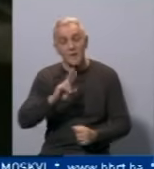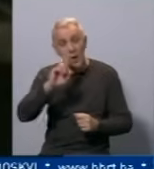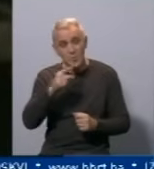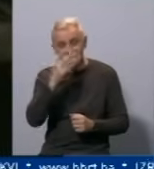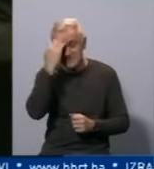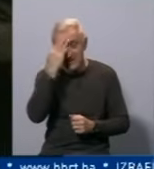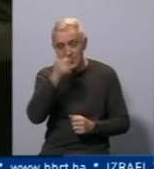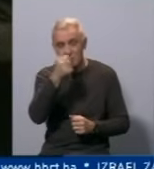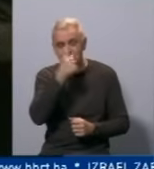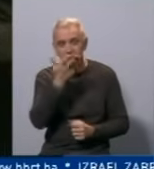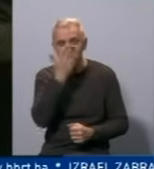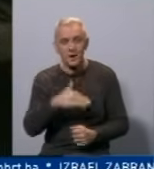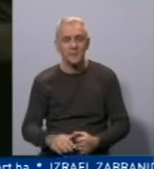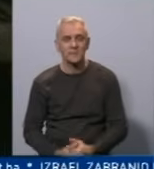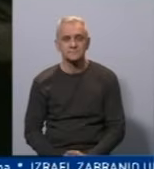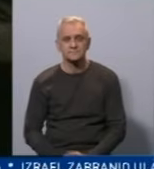čega nema?